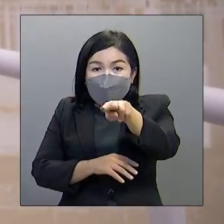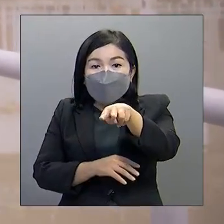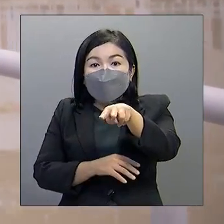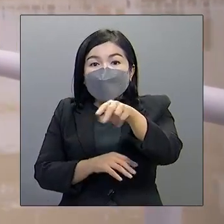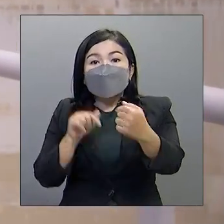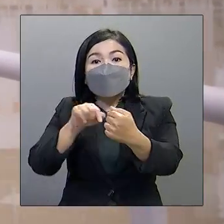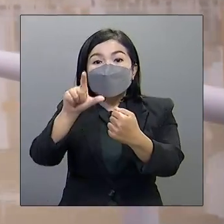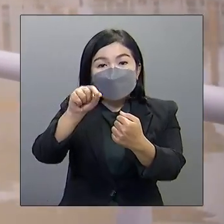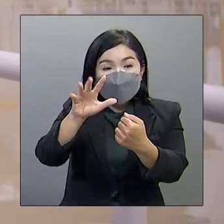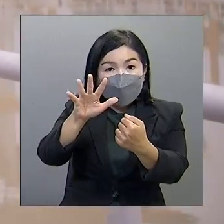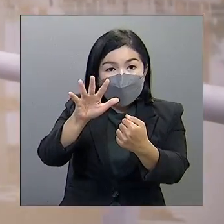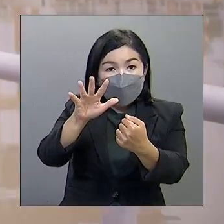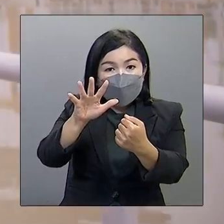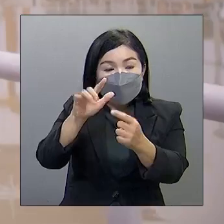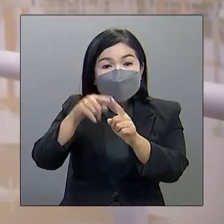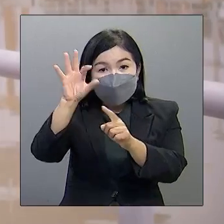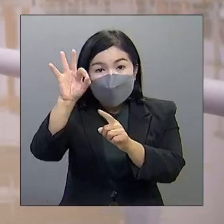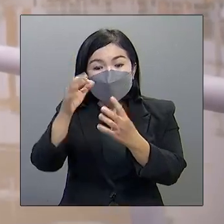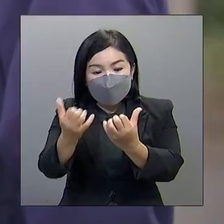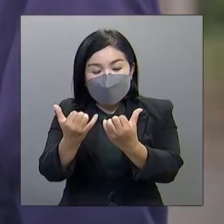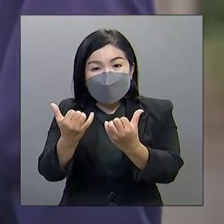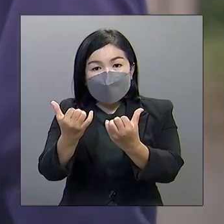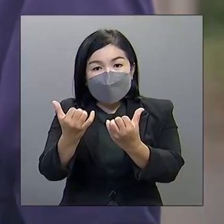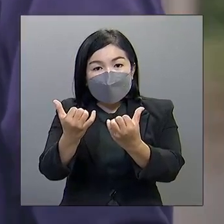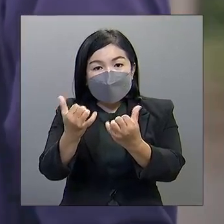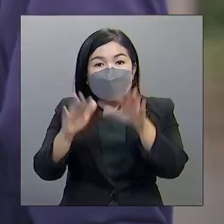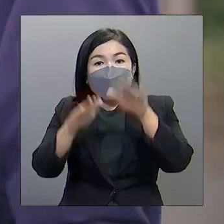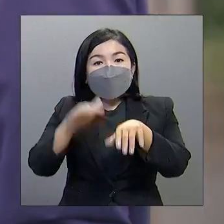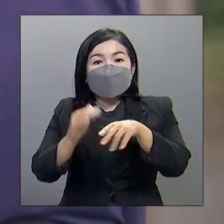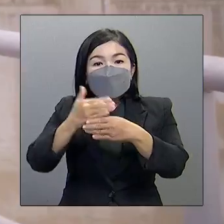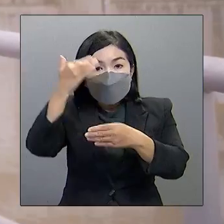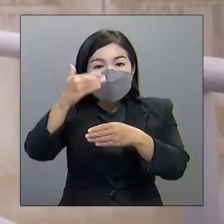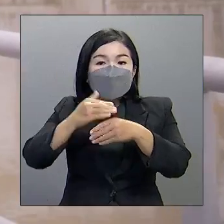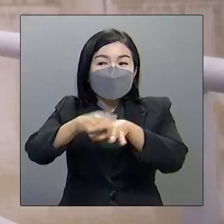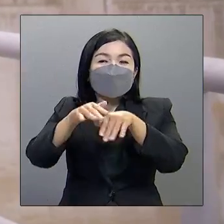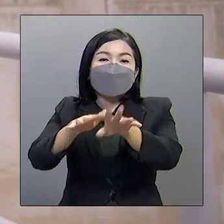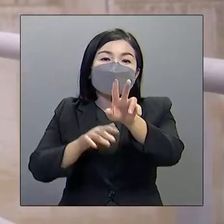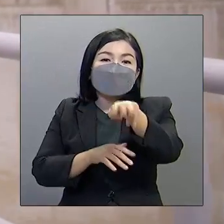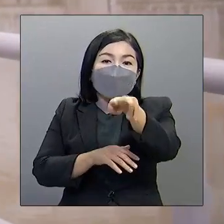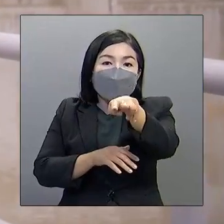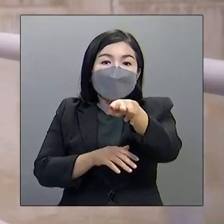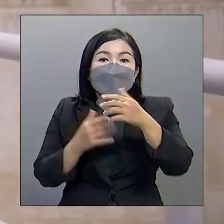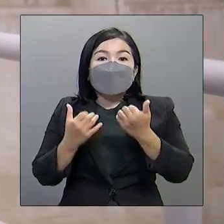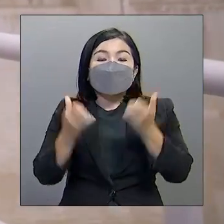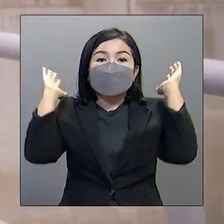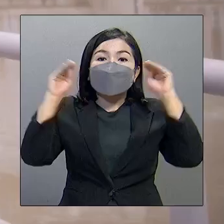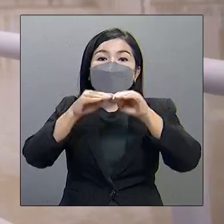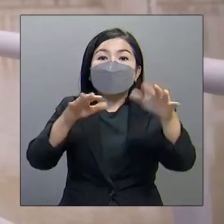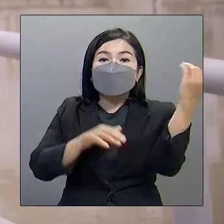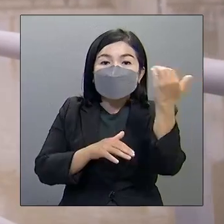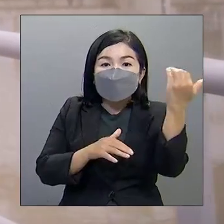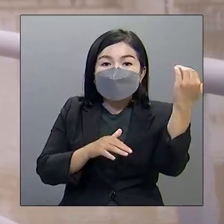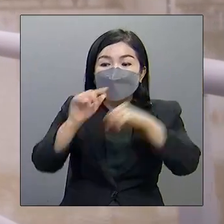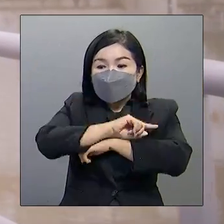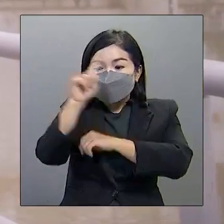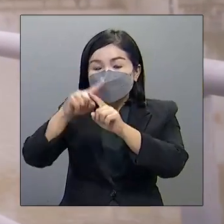ที่25กันยายนนะครับ ตีว่าประมาณ 2,000 นะครับ และถ้าเกิดณวันที่เราออกอากาศนะครับคือวันนี้วันที่1